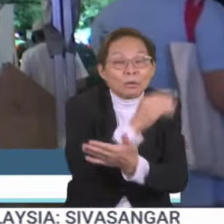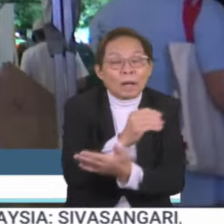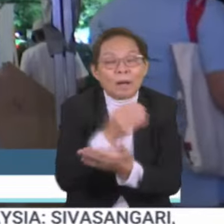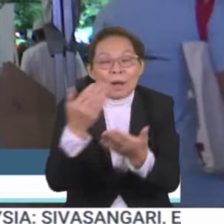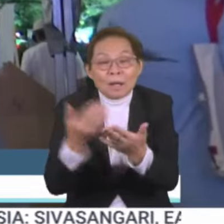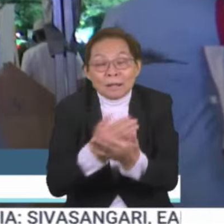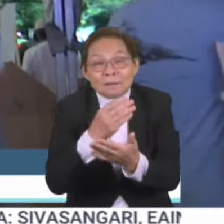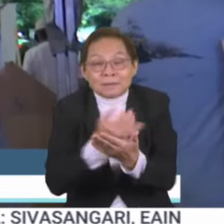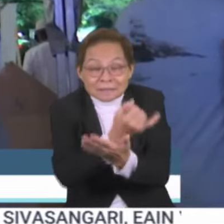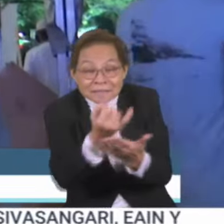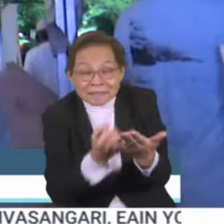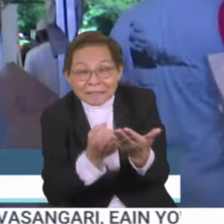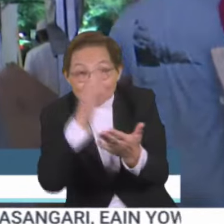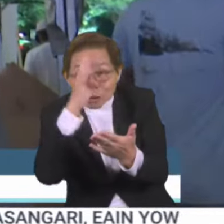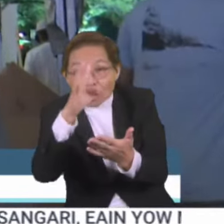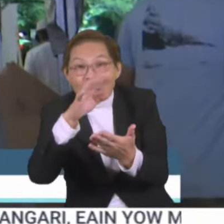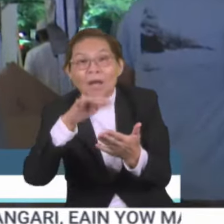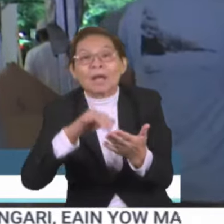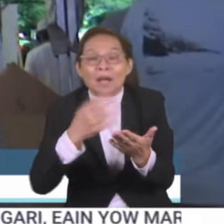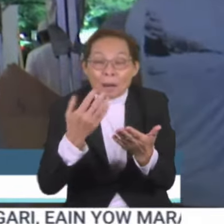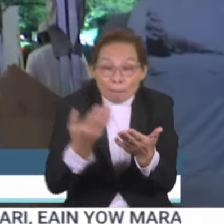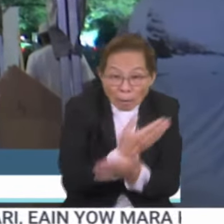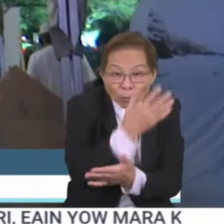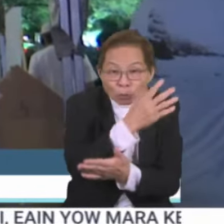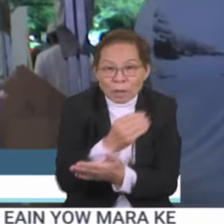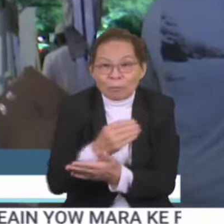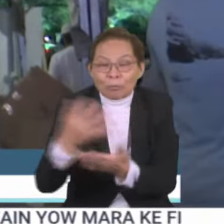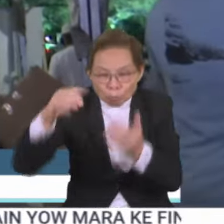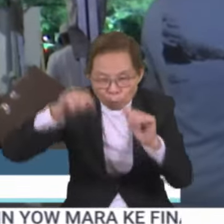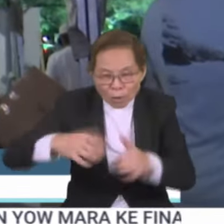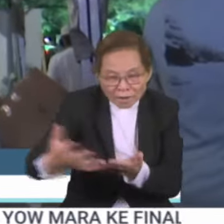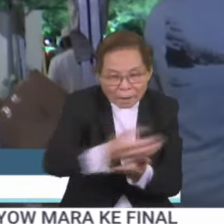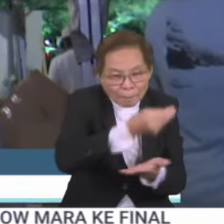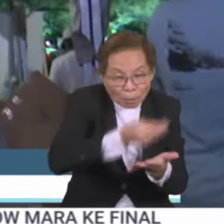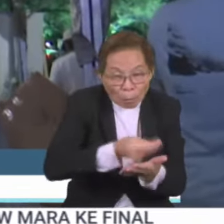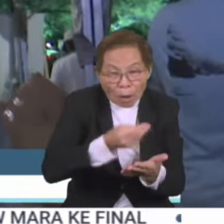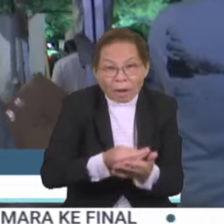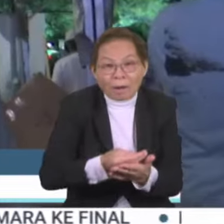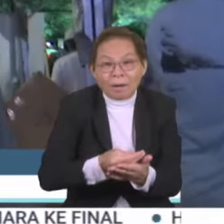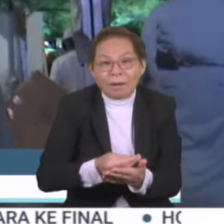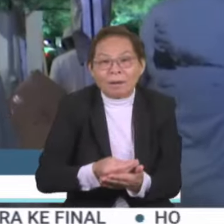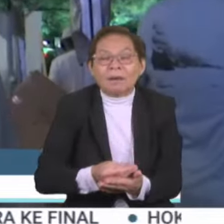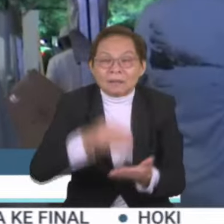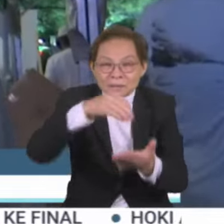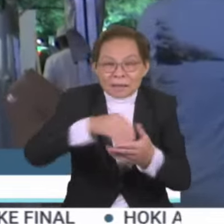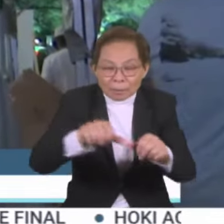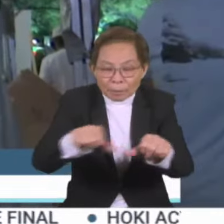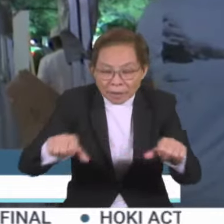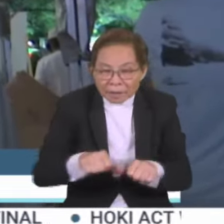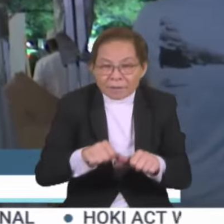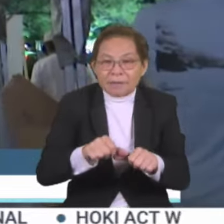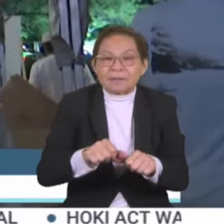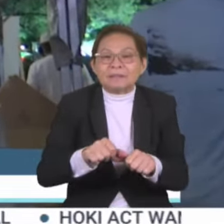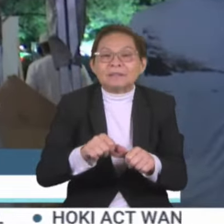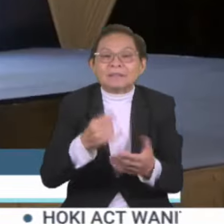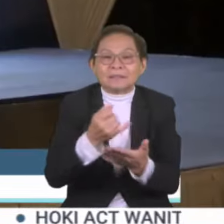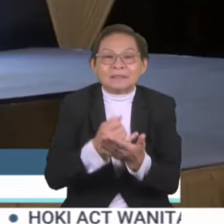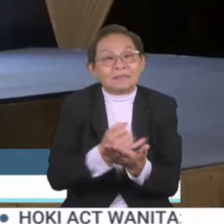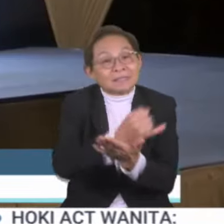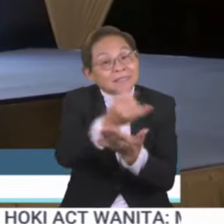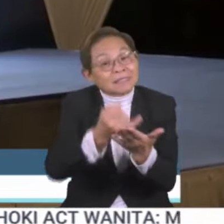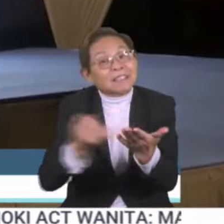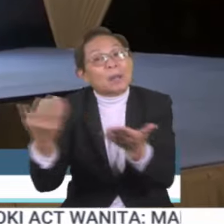seni kreatif yang boleh menjana pendapatan dan juga bercambahnya idea-idea baru dalam arena medan seni kontemporari itu sendiri.